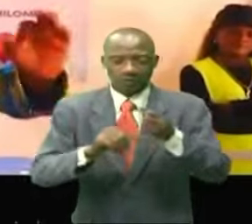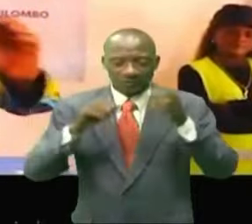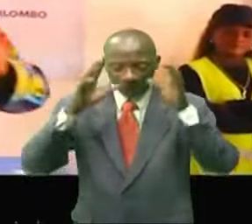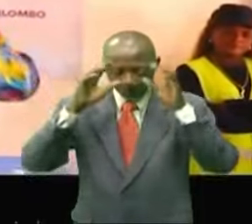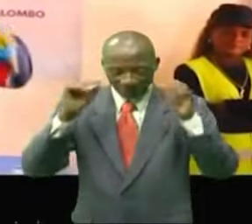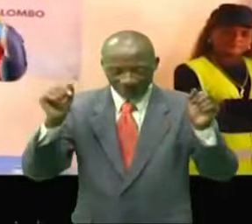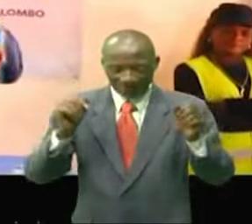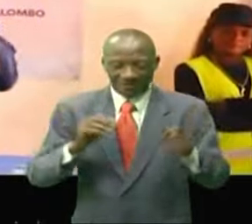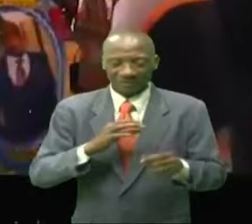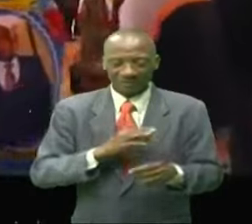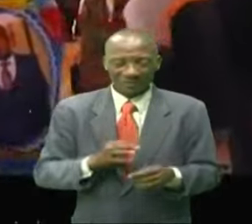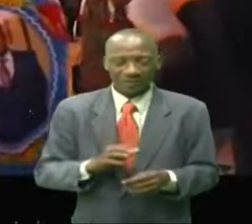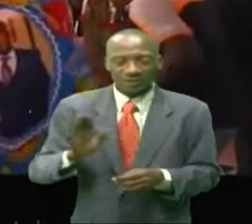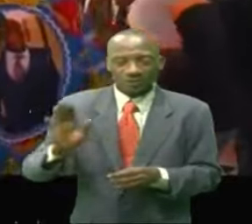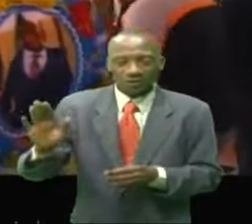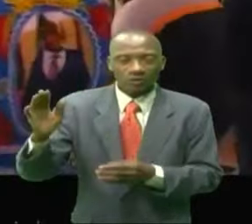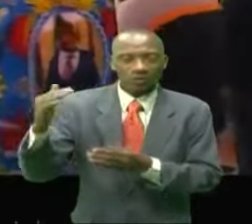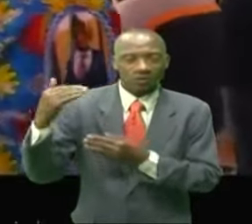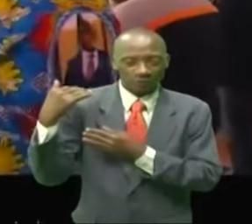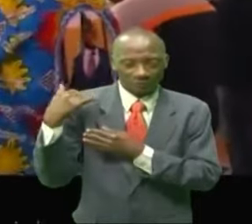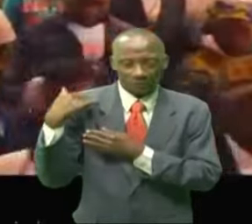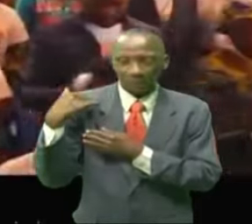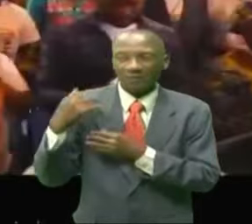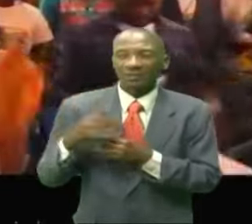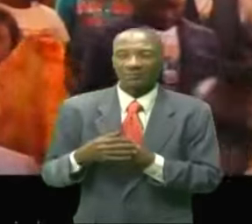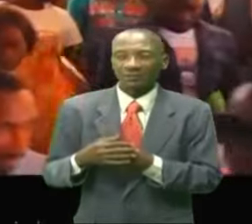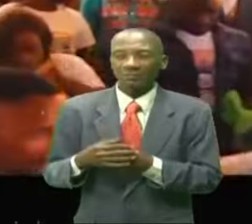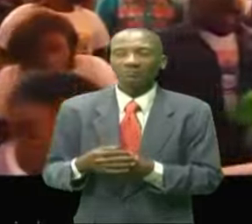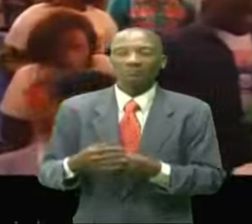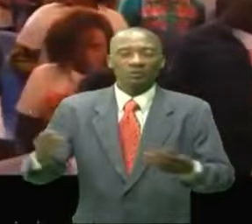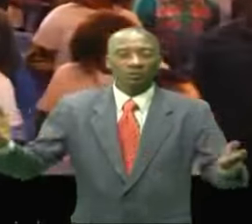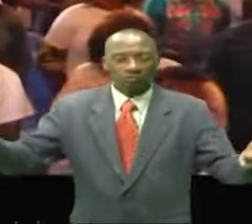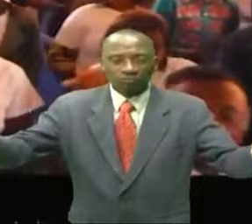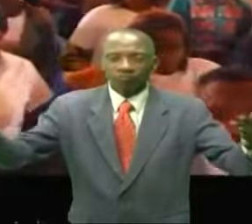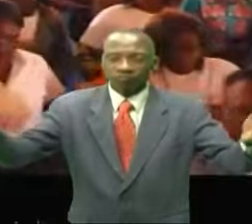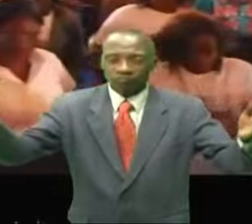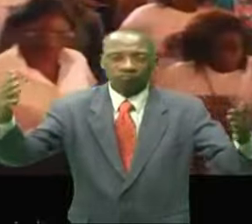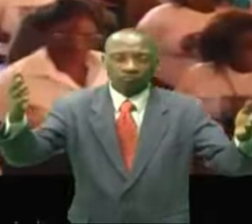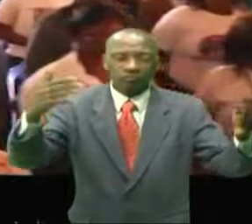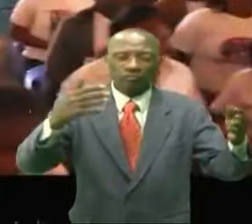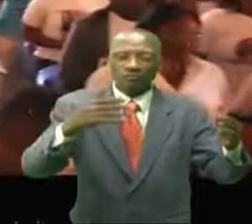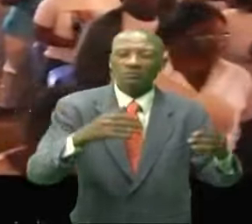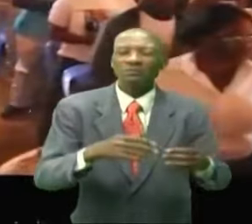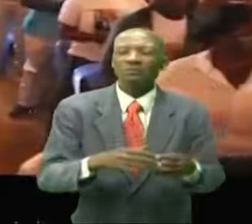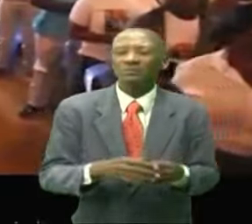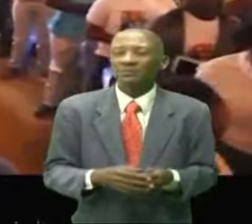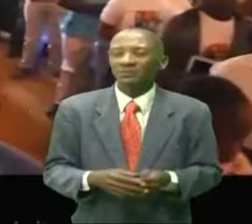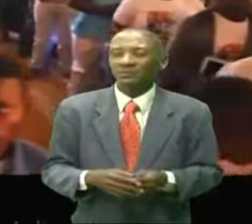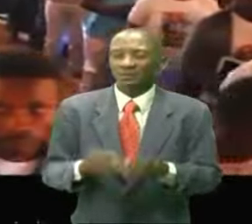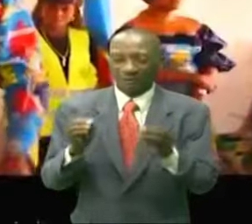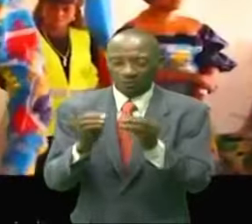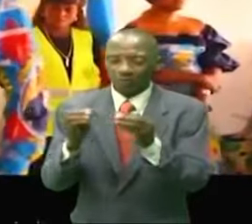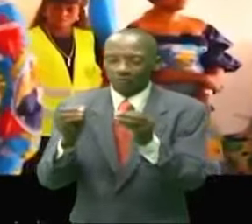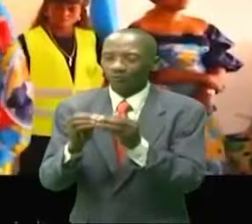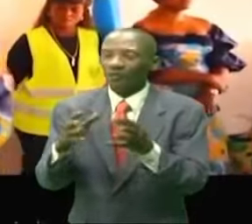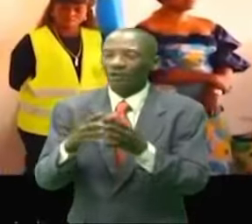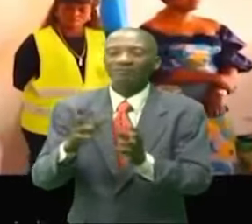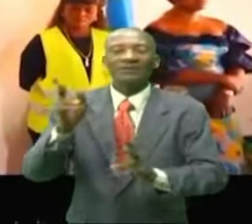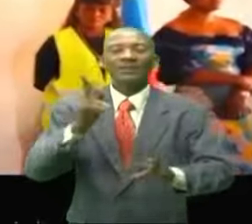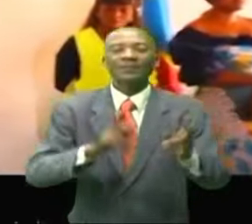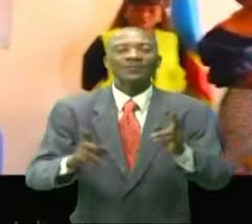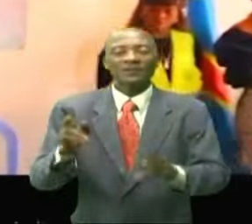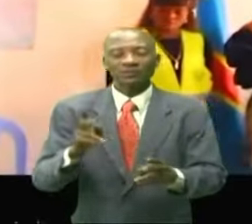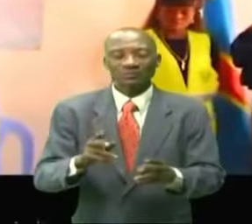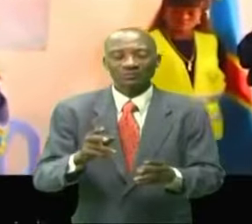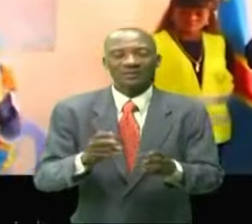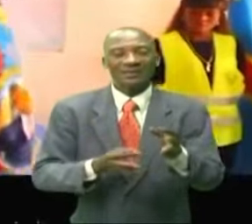qu'il s'agit, il a initié pendant plusieurs mois, sans relâche, des rencontres et rassemblements populaires pour prêcher